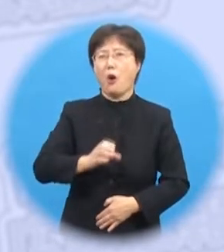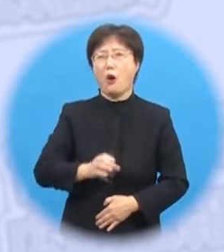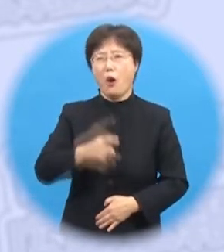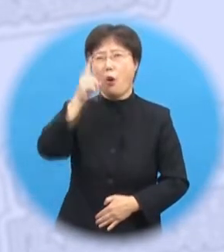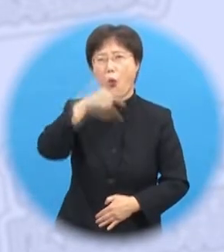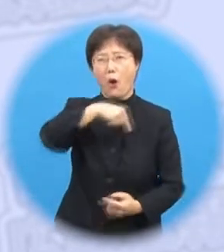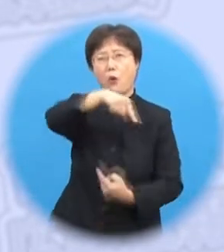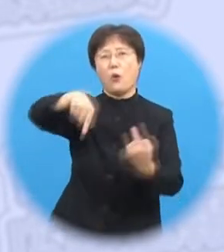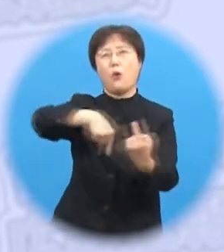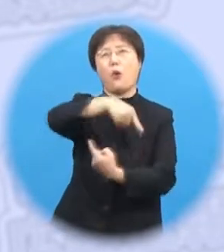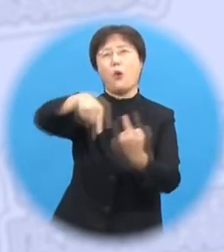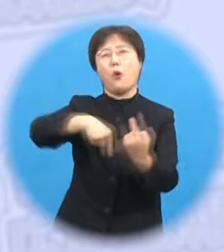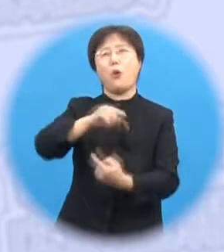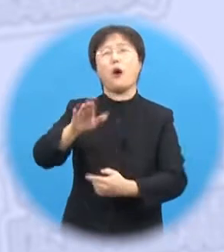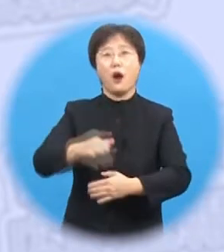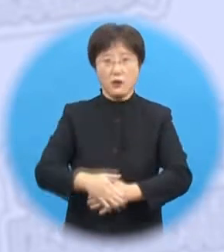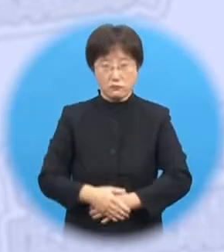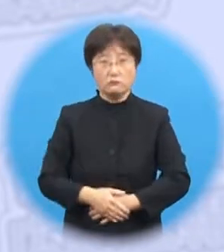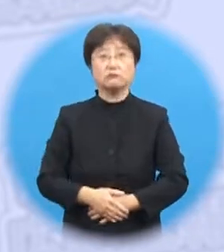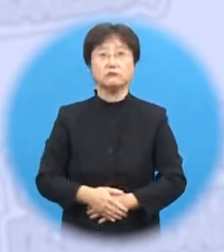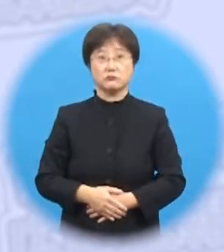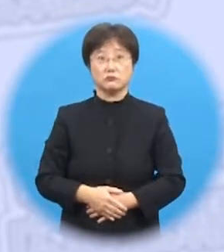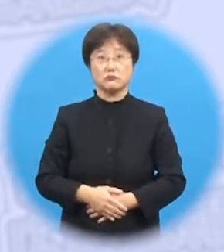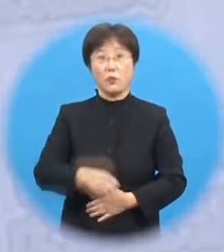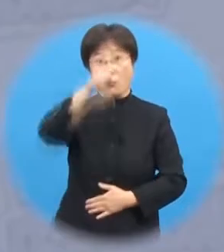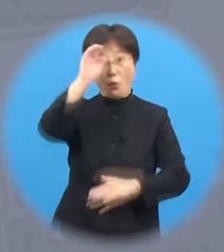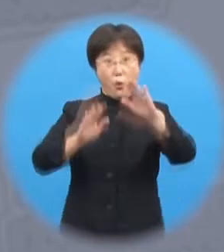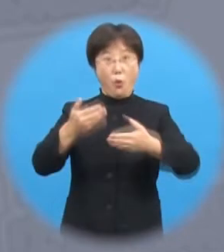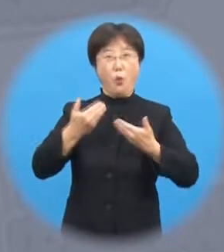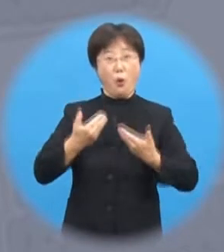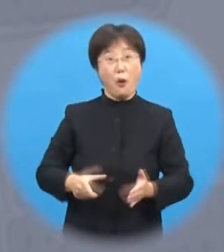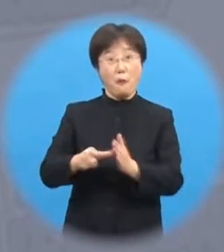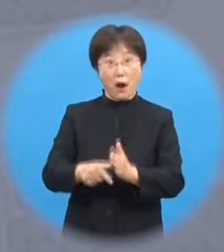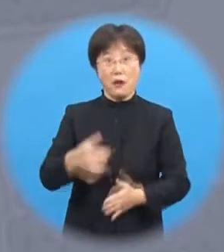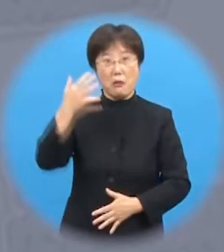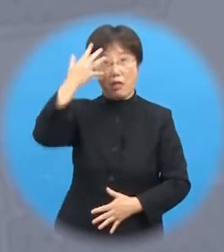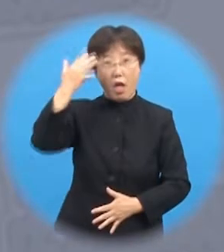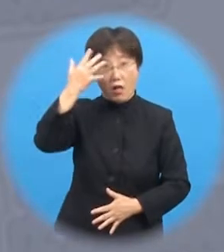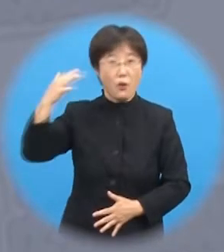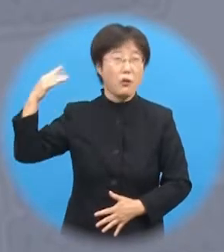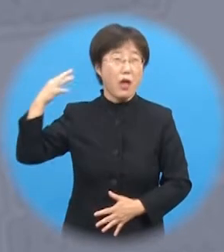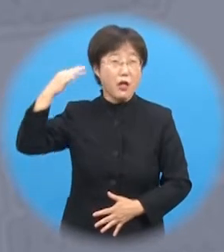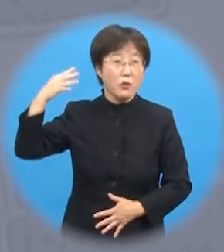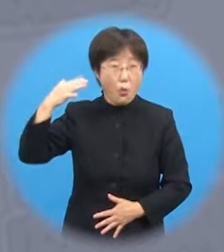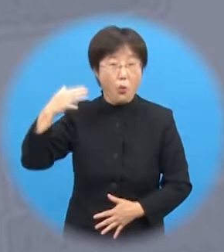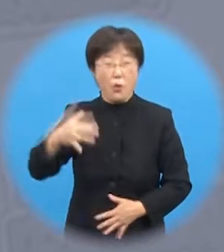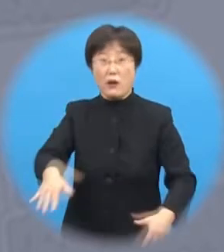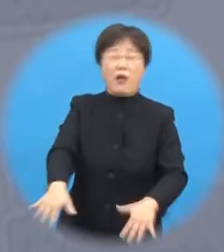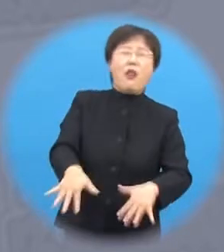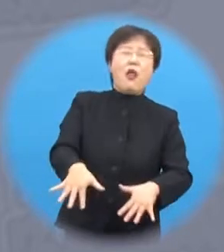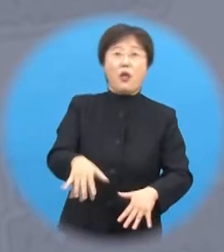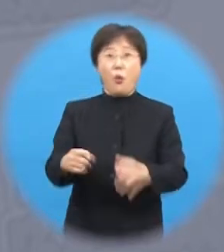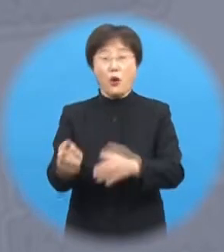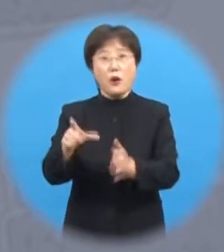悪循環に陥ってしまうんです。重症化すると幻覚や幻聴が起きたり、痙攣を起こして